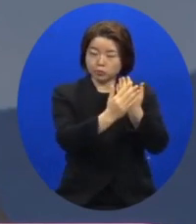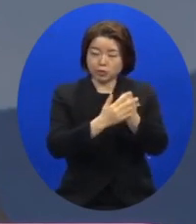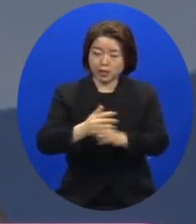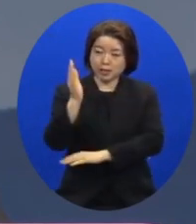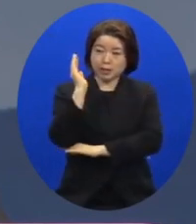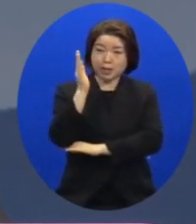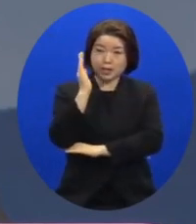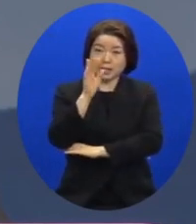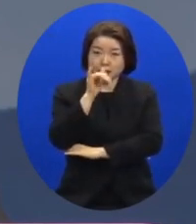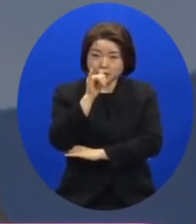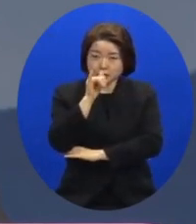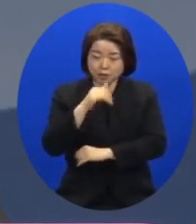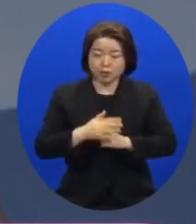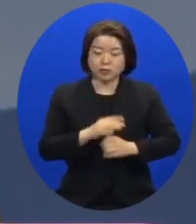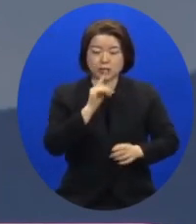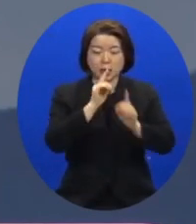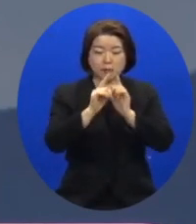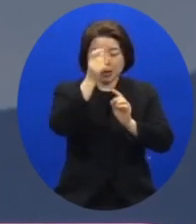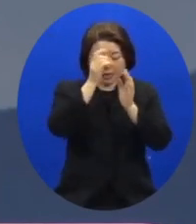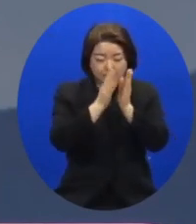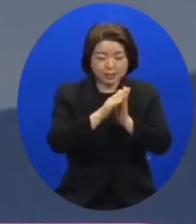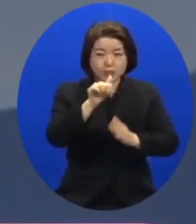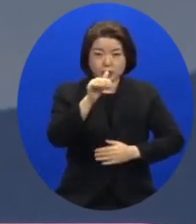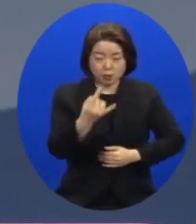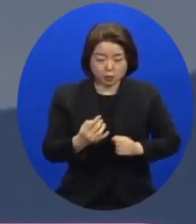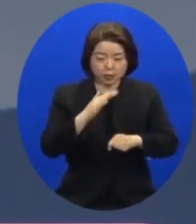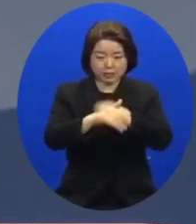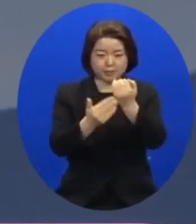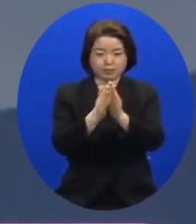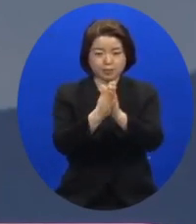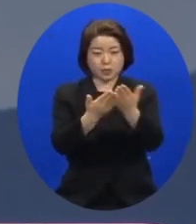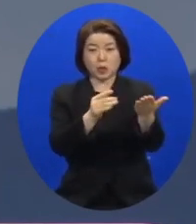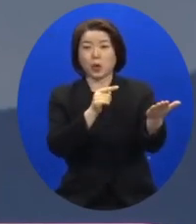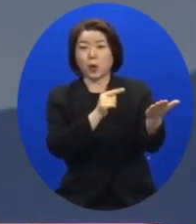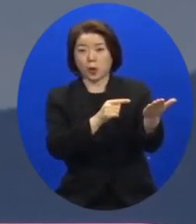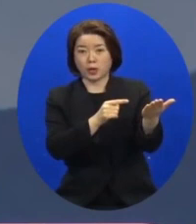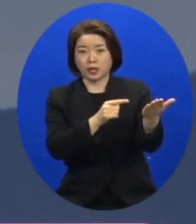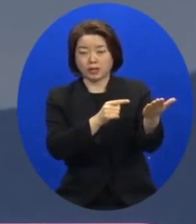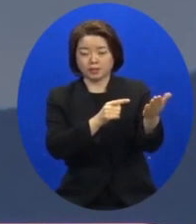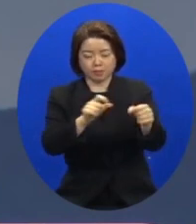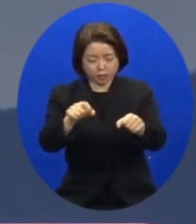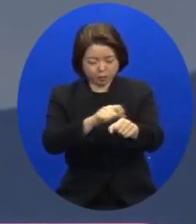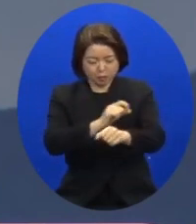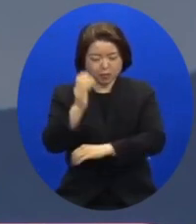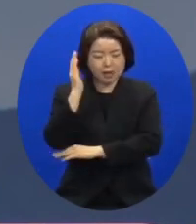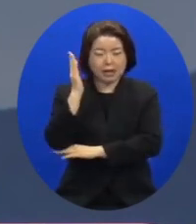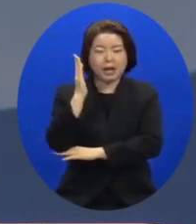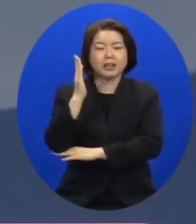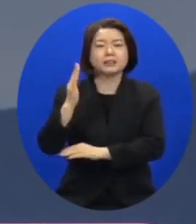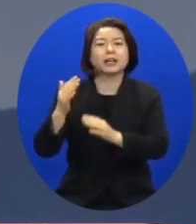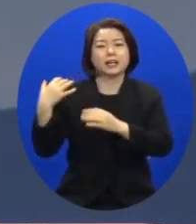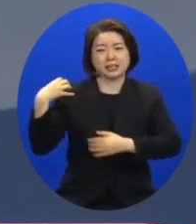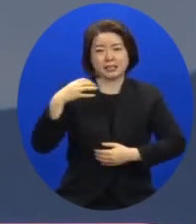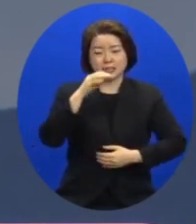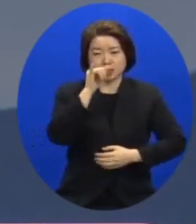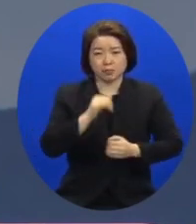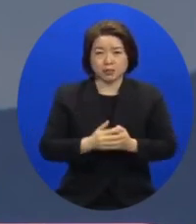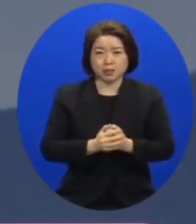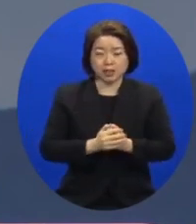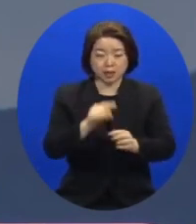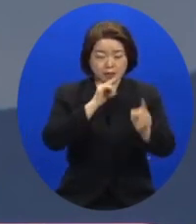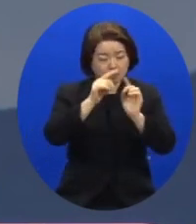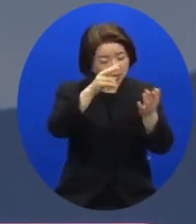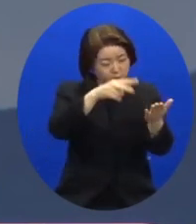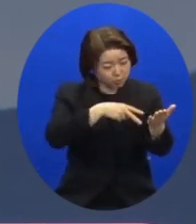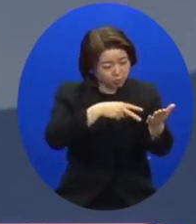있는데 말씀 기도에는 성경 말씀 자체가 강사가 되는 특별한 지폐 입니다 말씀을 읽고 말씀 붙잡고